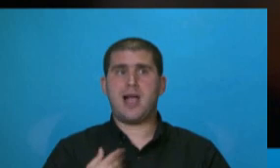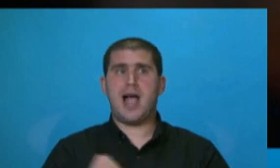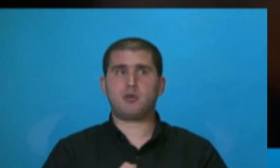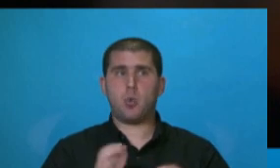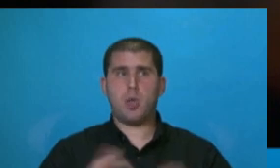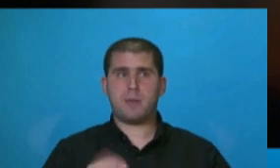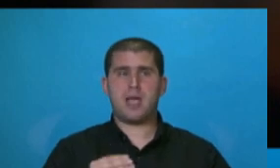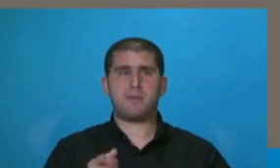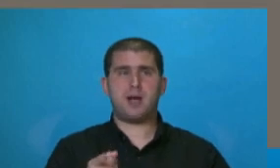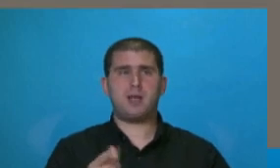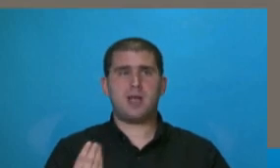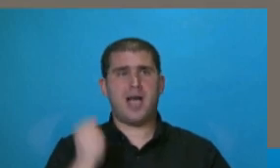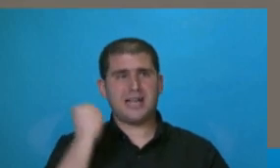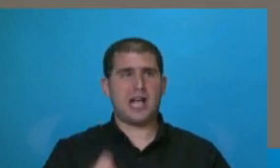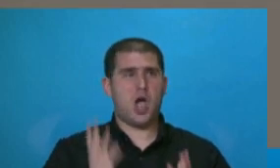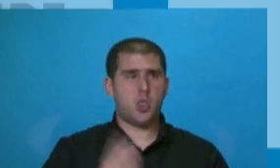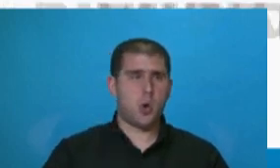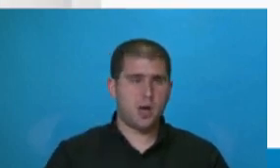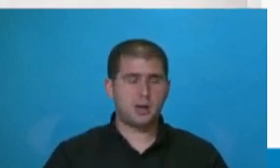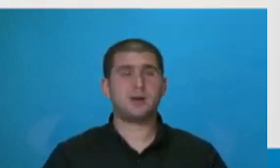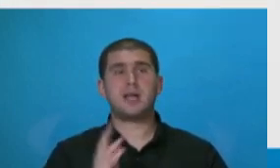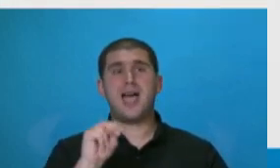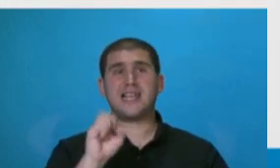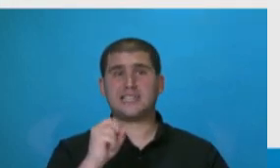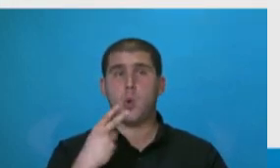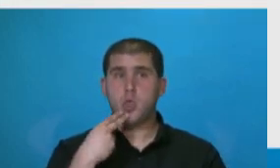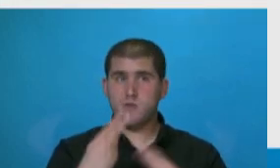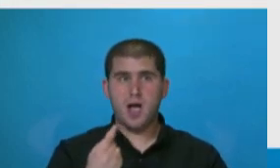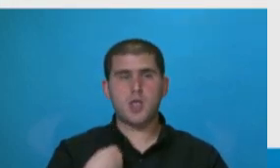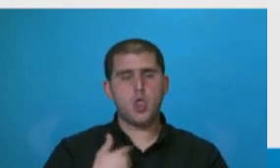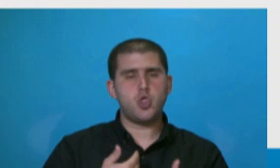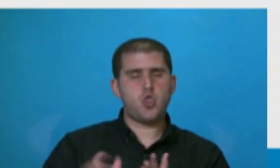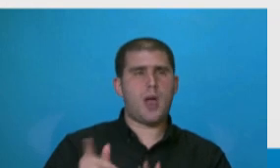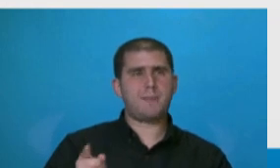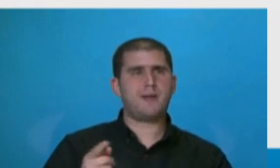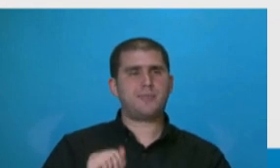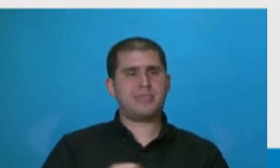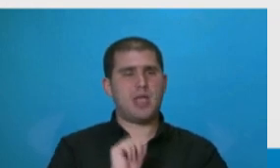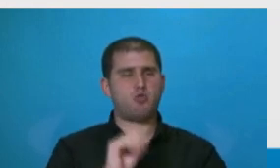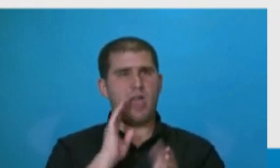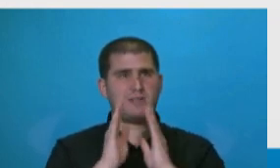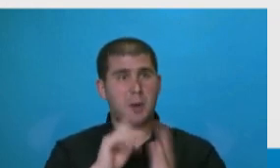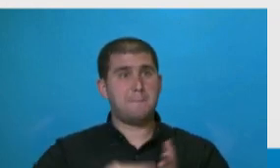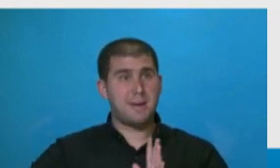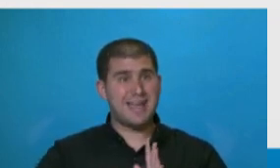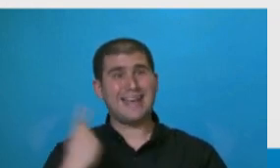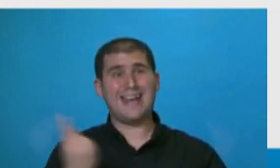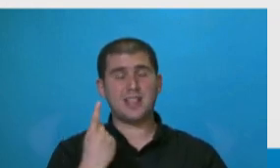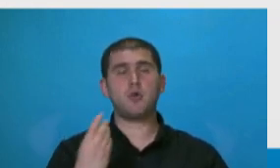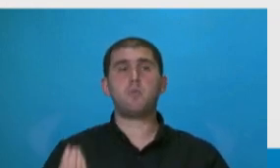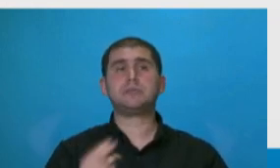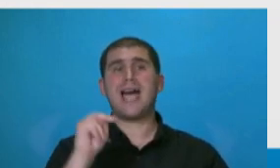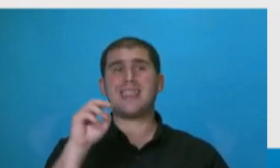this horrible murdered. מ-NSO נמסר בתגובה, אנו דוחים בכל תוקף את הטענות של פייסבוק, המטרה היחידה של מוצרי